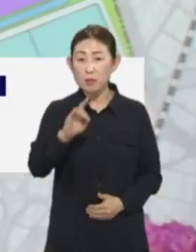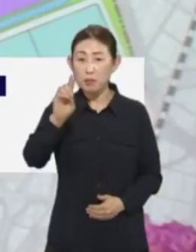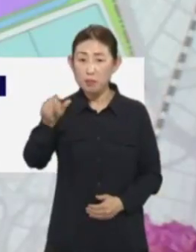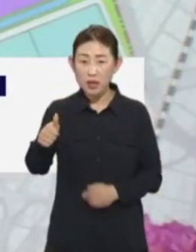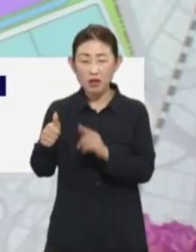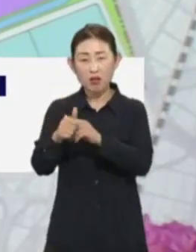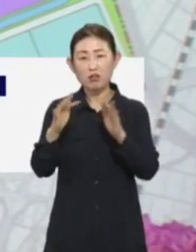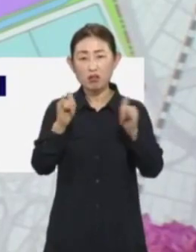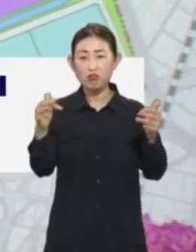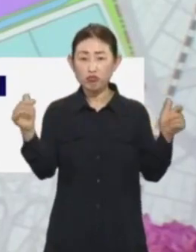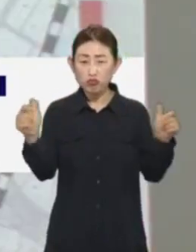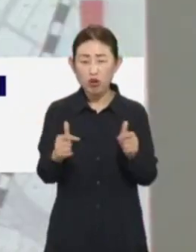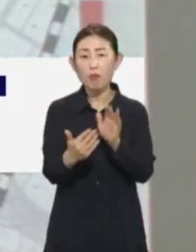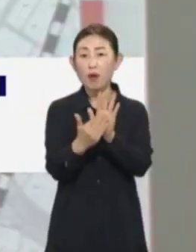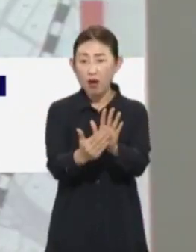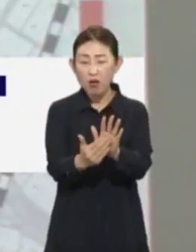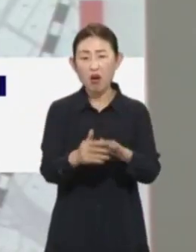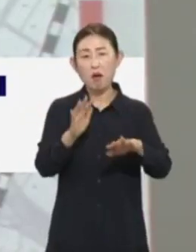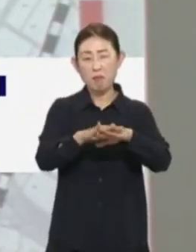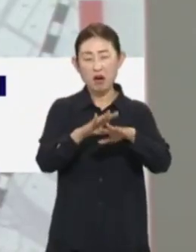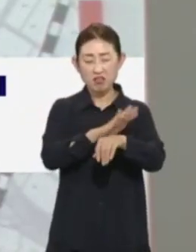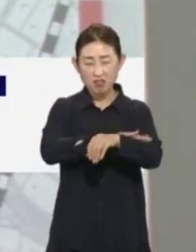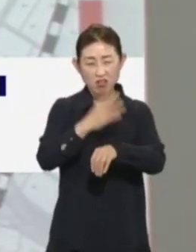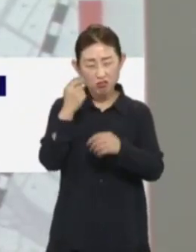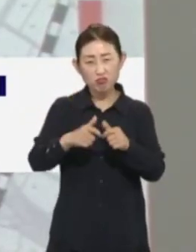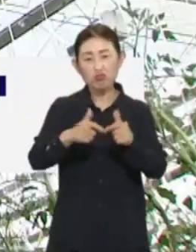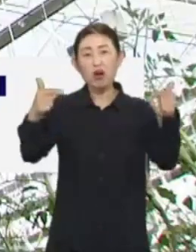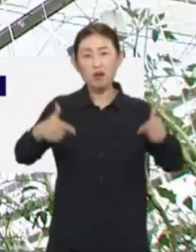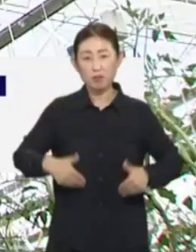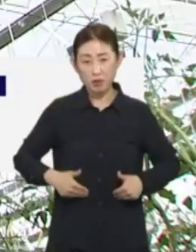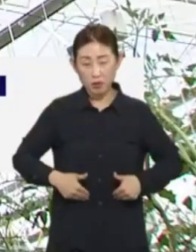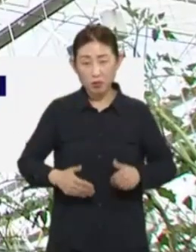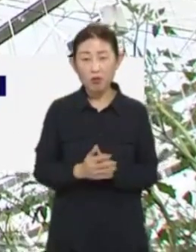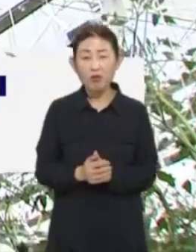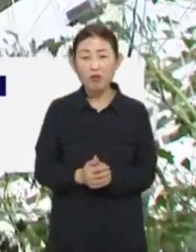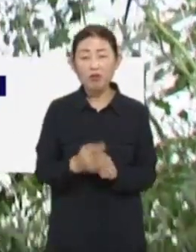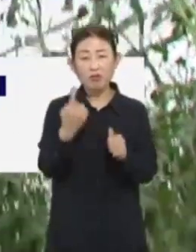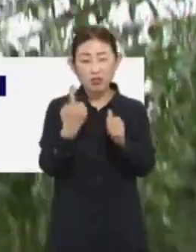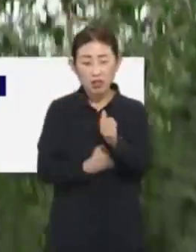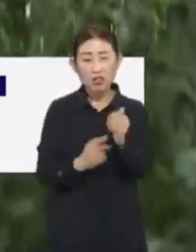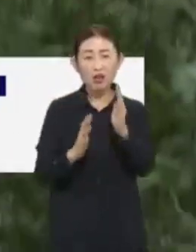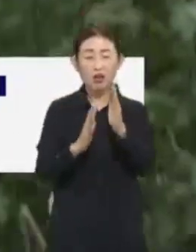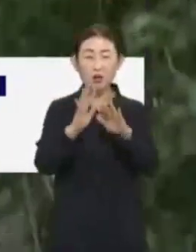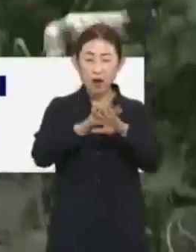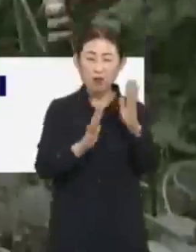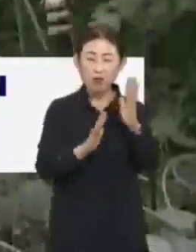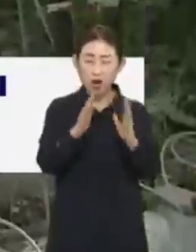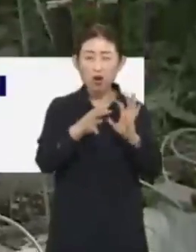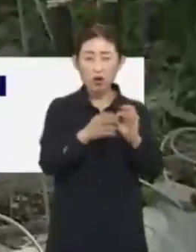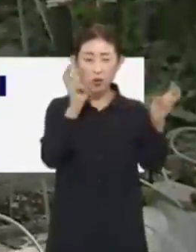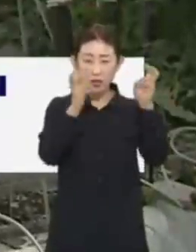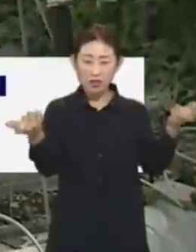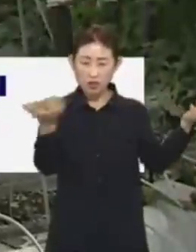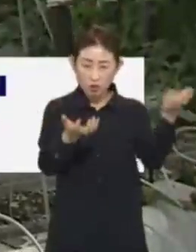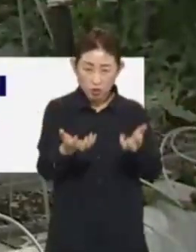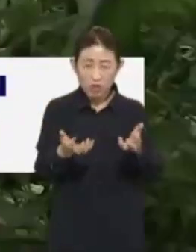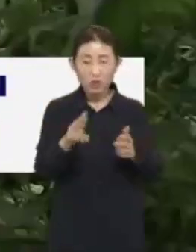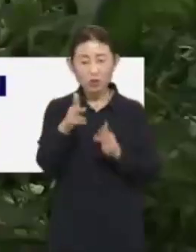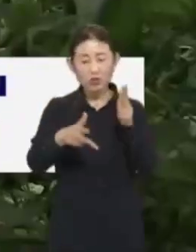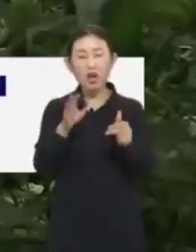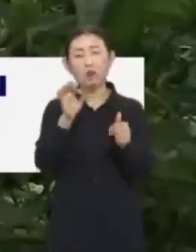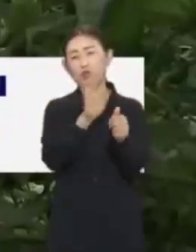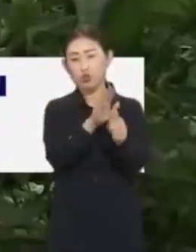대표는 인구 소멸을 막기 위해선 지역 농업이 활성화돼야 한다며 그린바이오 집적단지의 유치와 기업들의 사업화를 지원하는